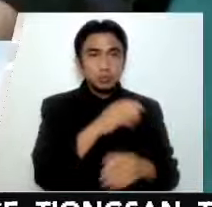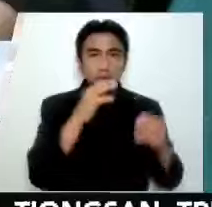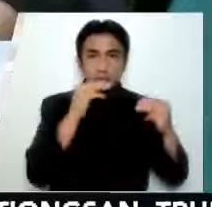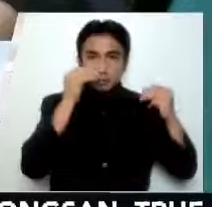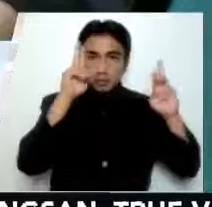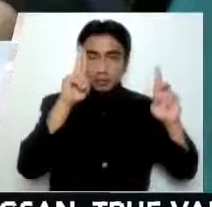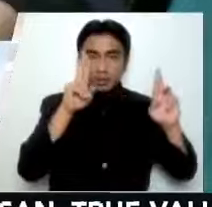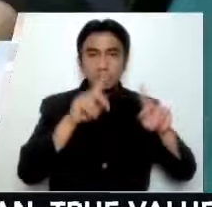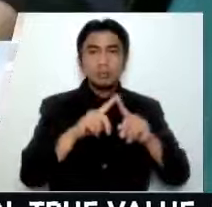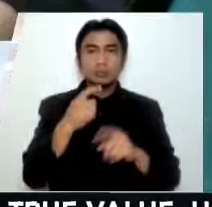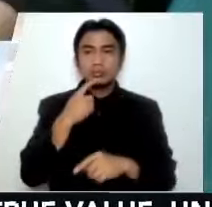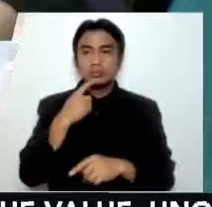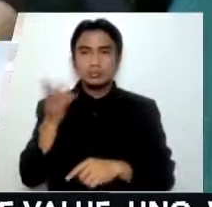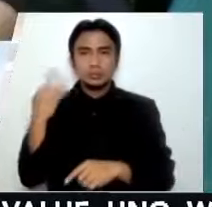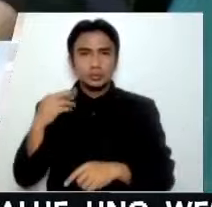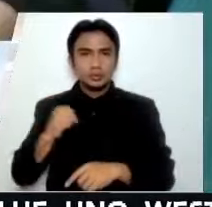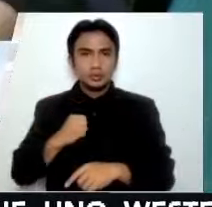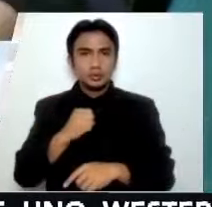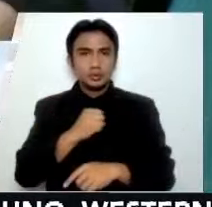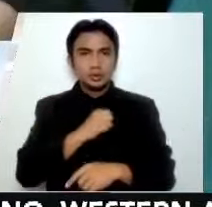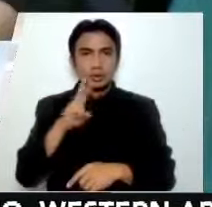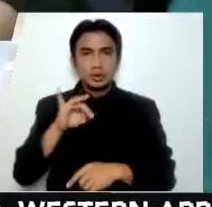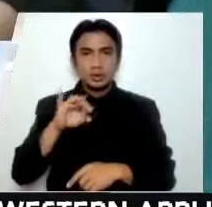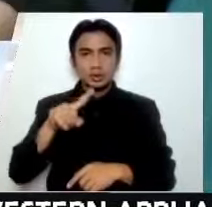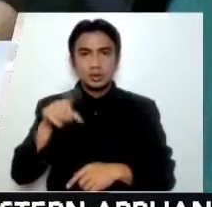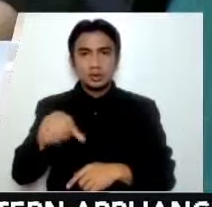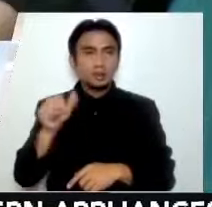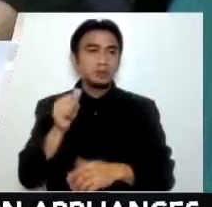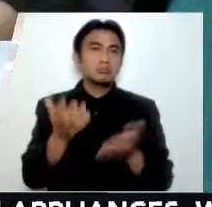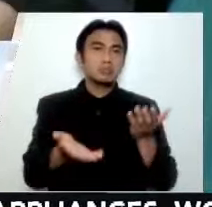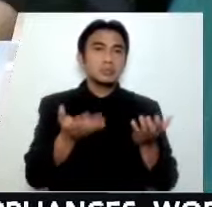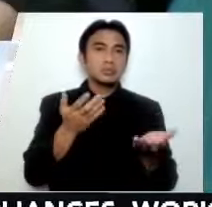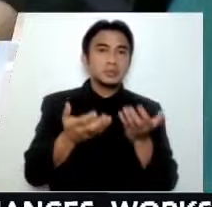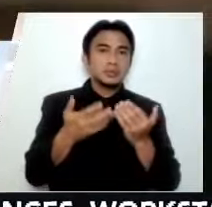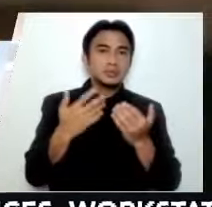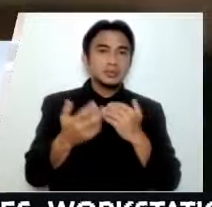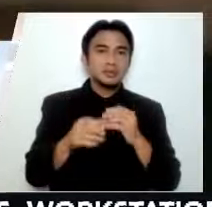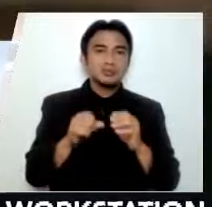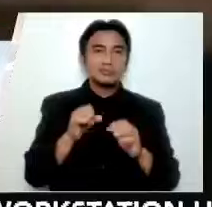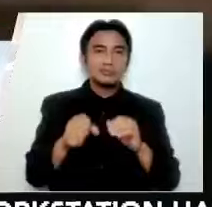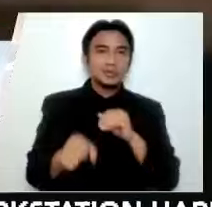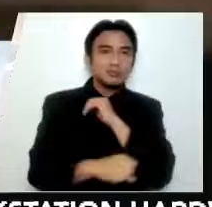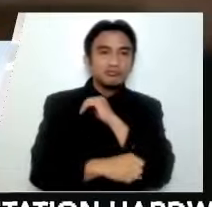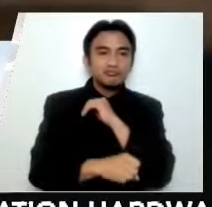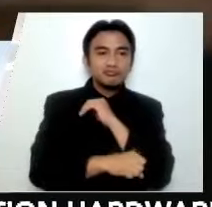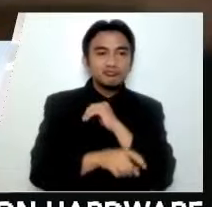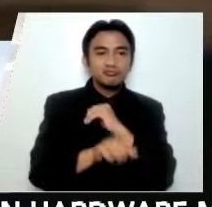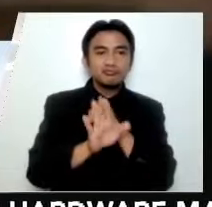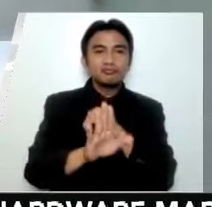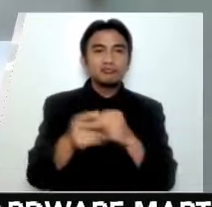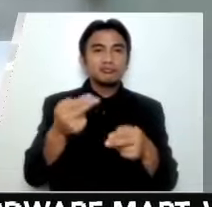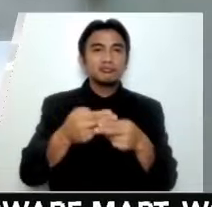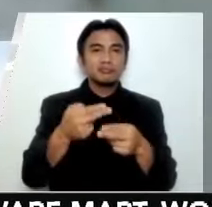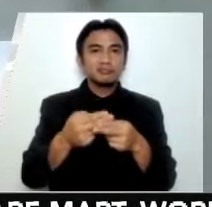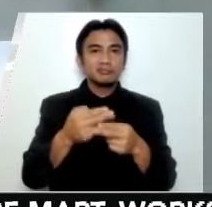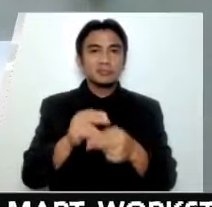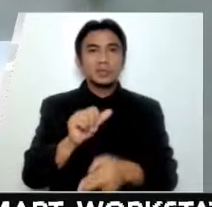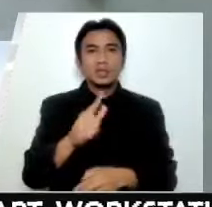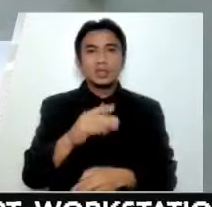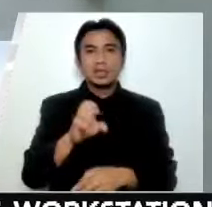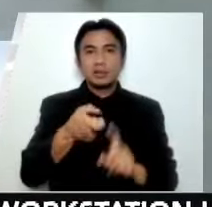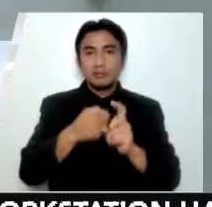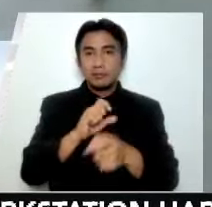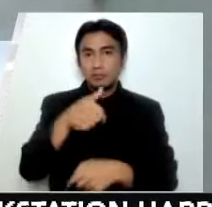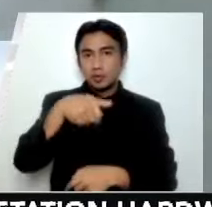Risa Ontiveros na posibleng kinuha ni Mayor Goh ang identity ng Alice Liel Goh ng Quezon City. Maaaring